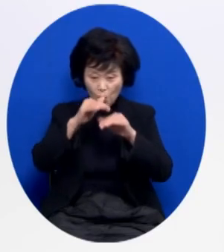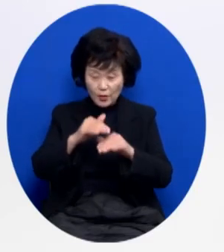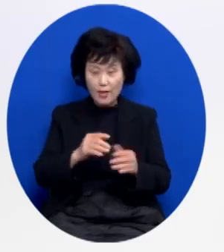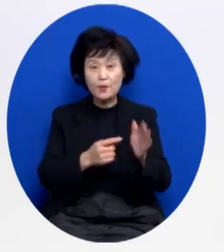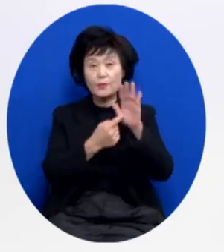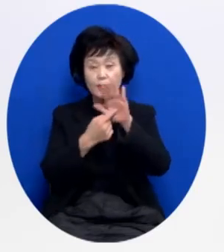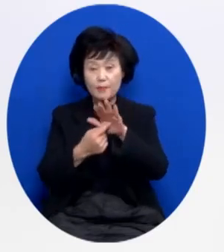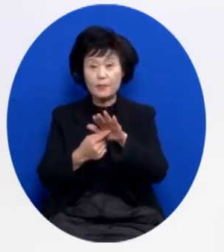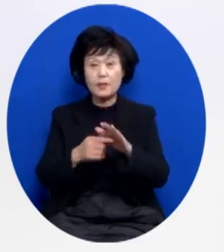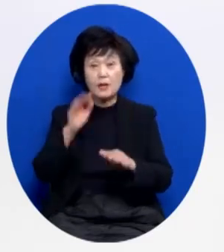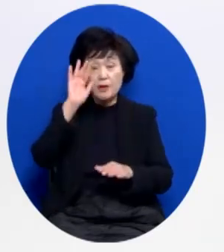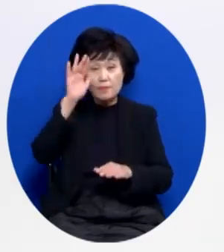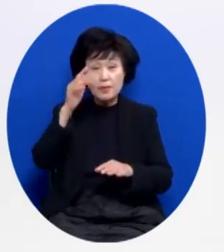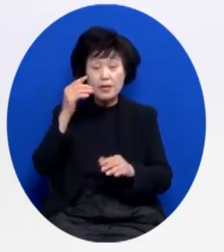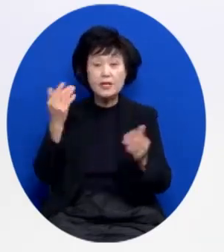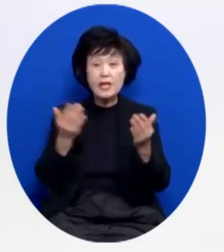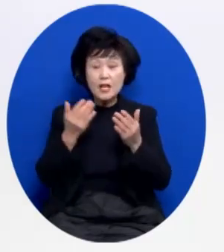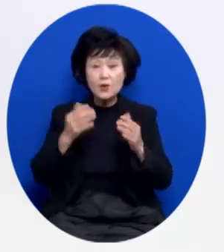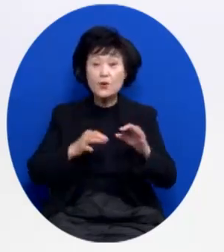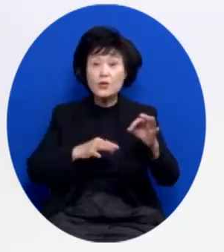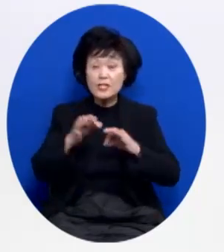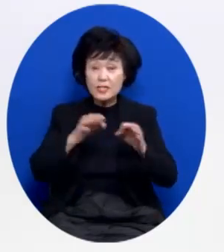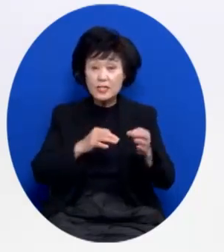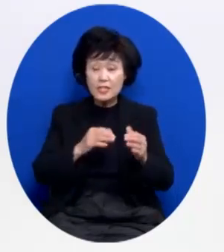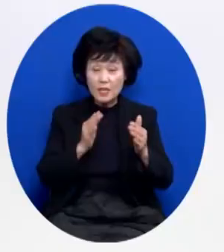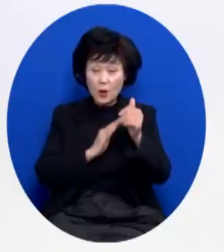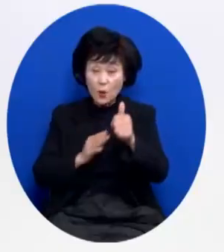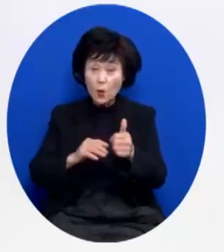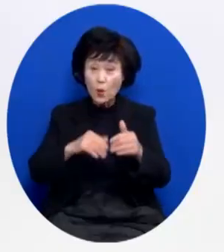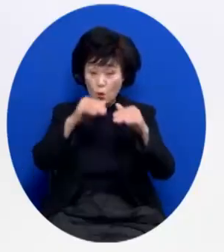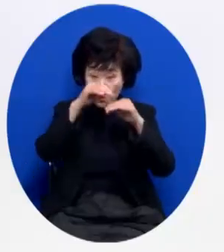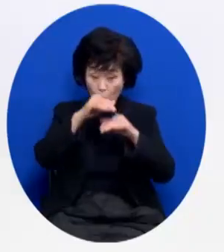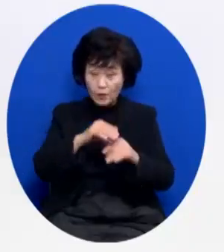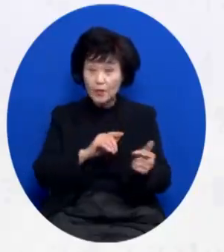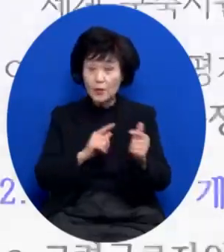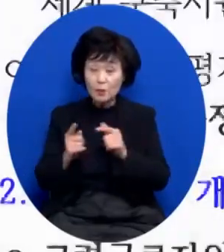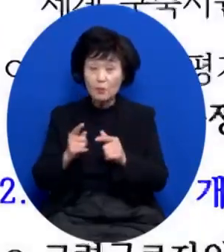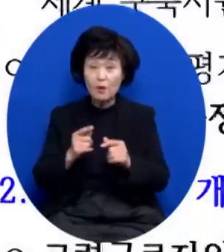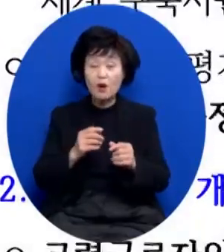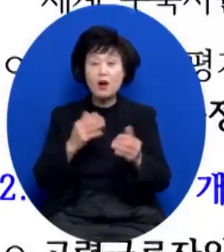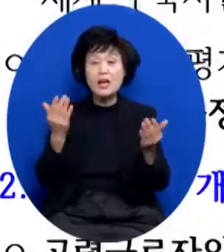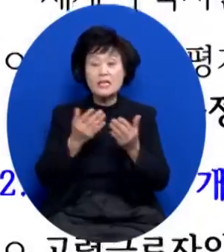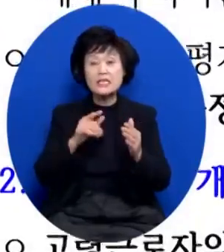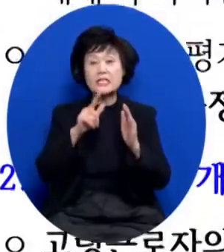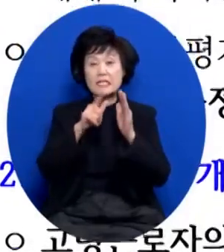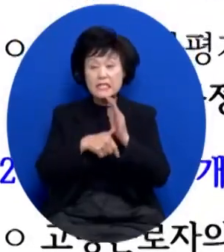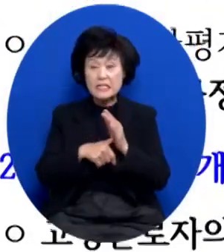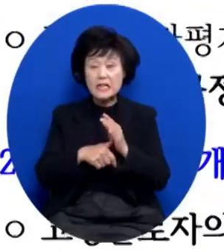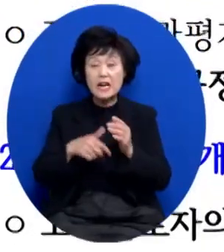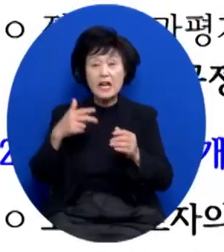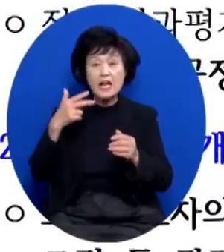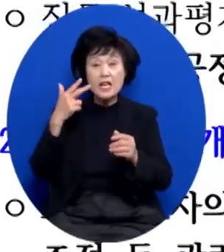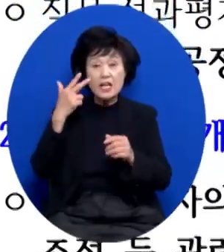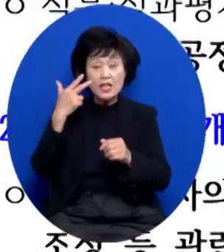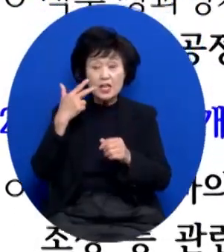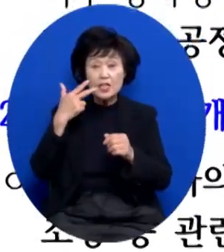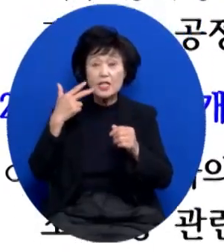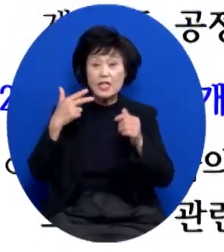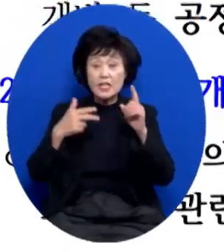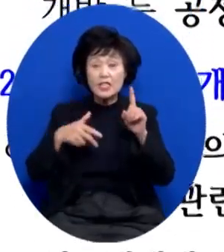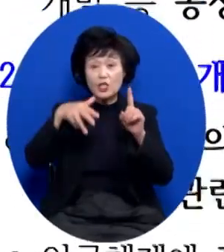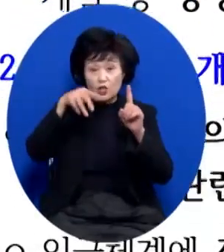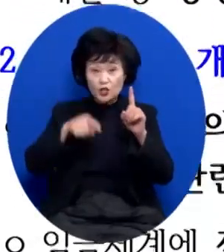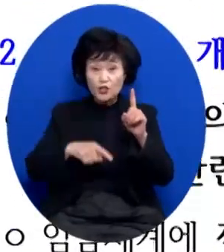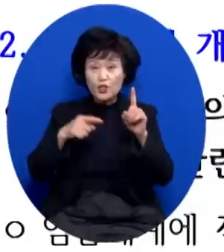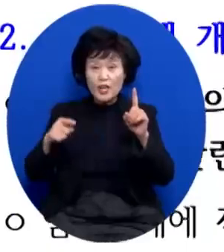미래 노동시장 연구회의 권고문은 연장 근로시간 관리 단위를 일주일에서 최대 1년 단위로 바꾸는